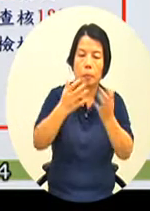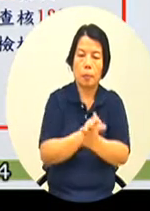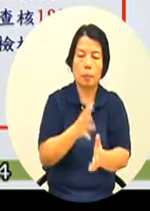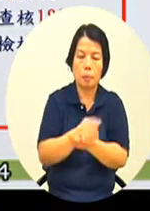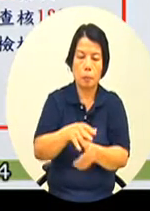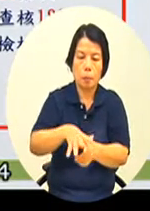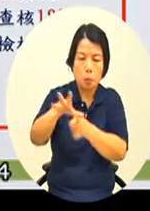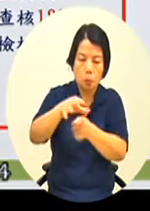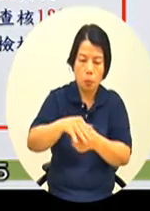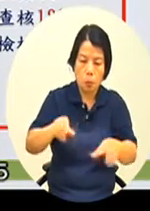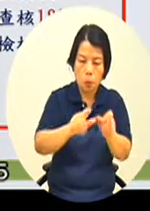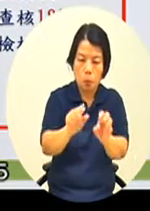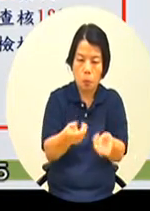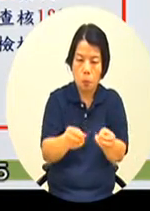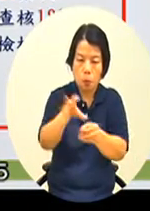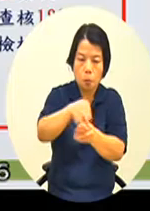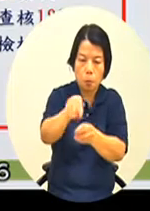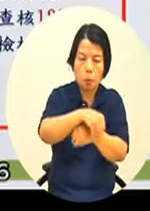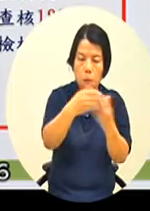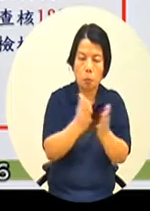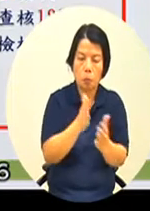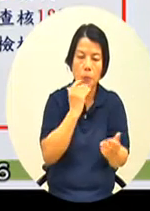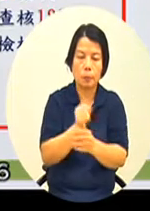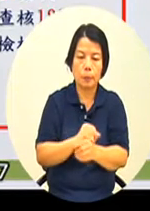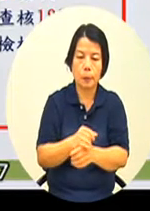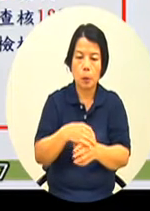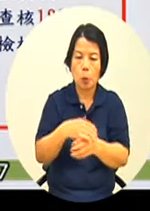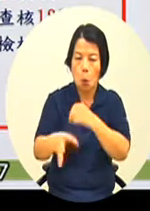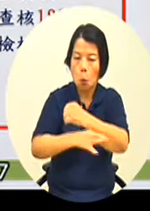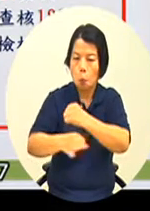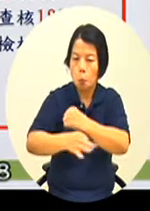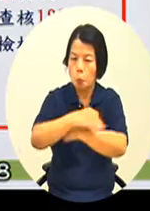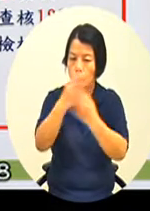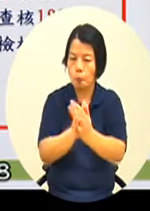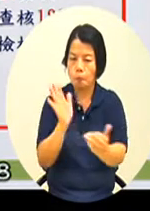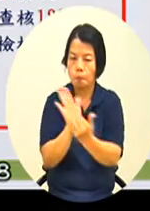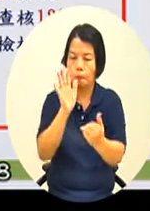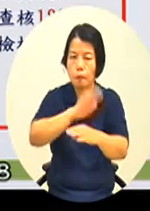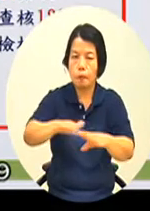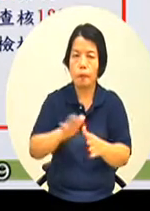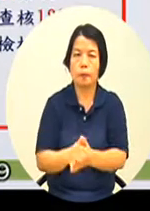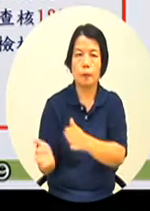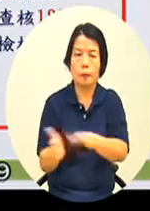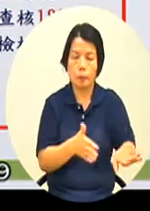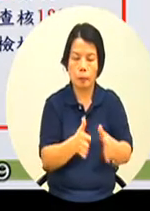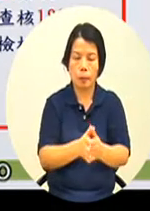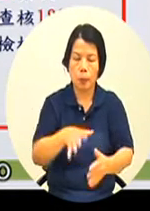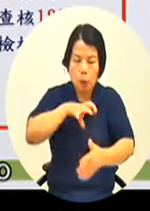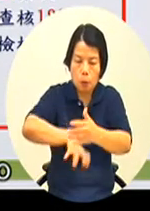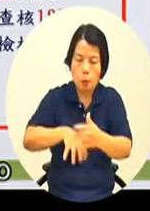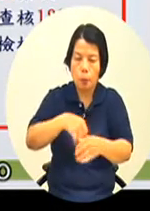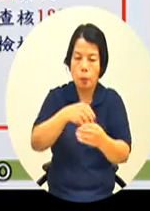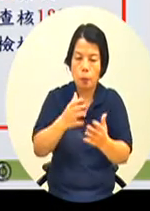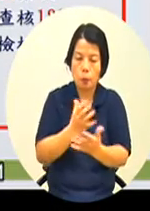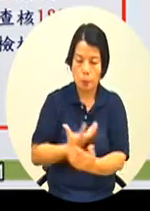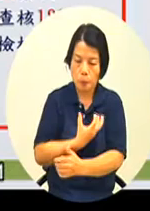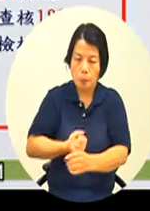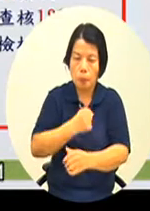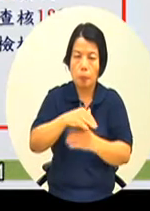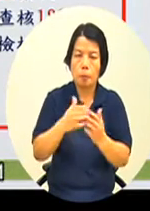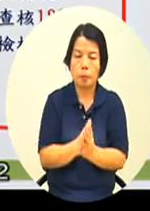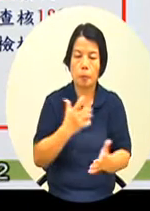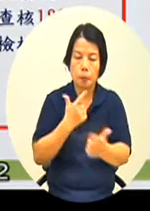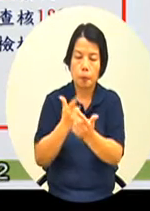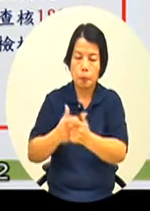等，以防堵、违绑标等情事发生。第五部分，我们落实机关内部控制的制度，我们配合